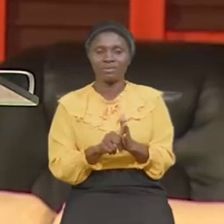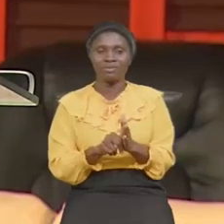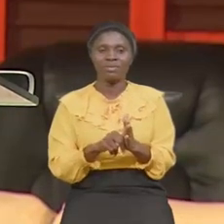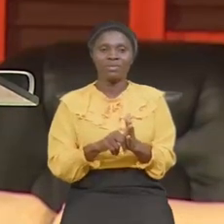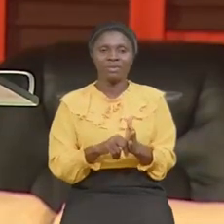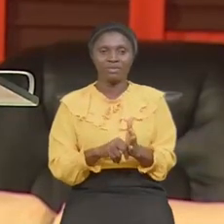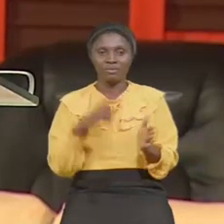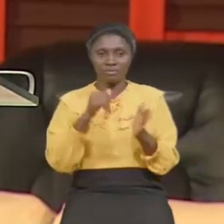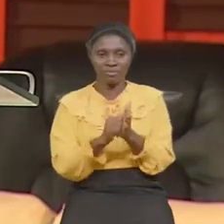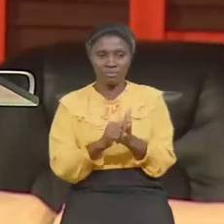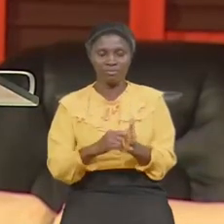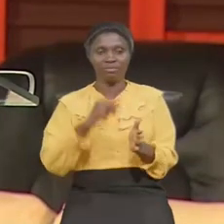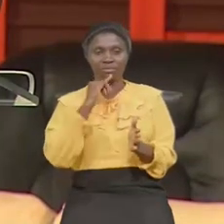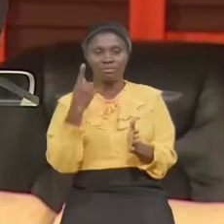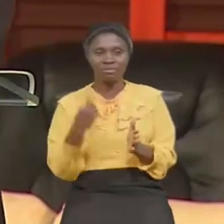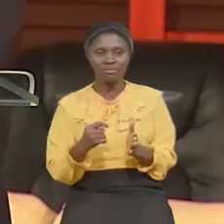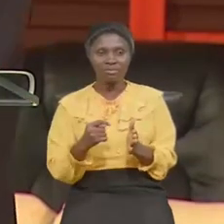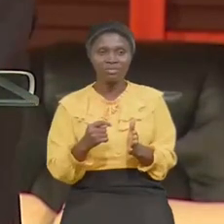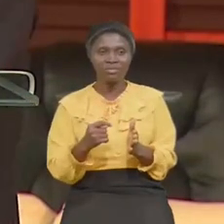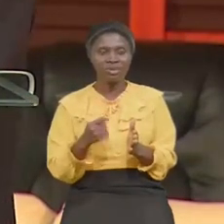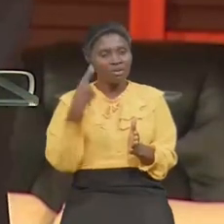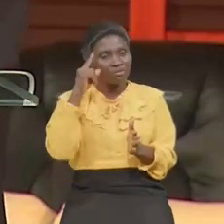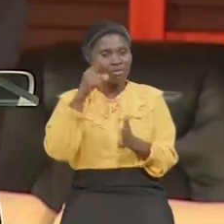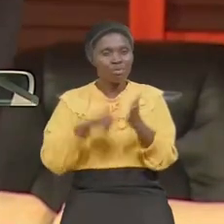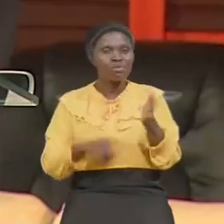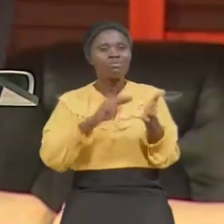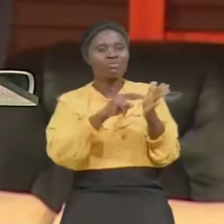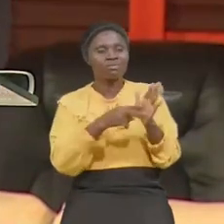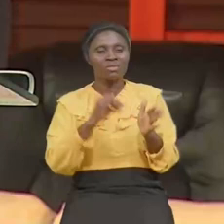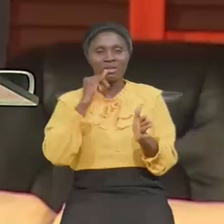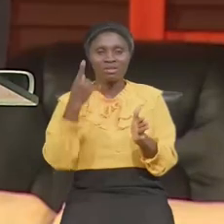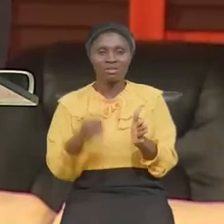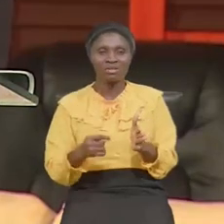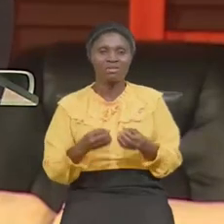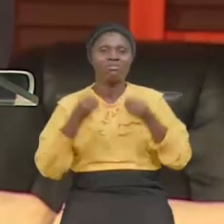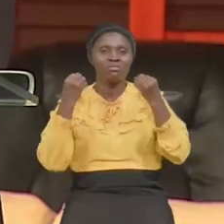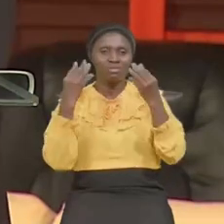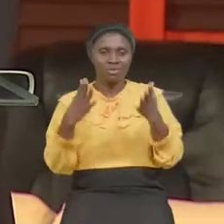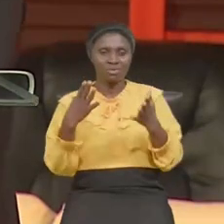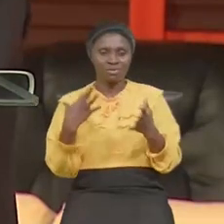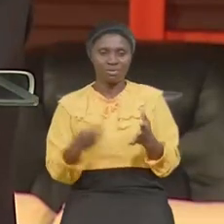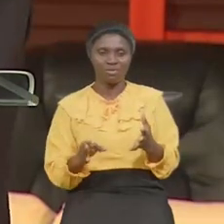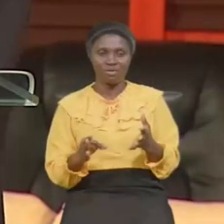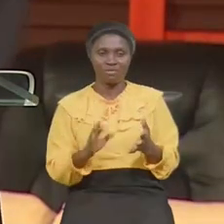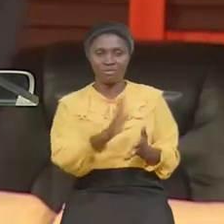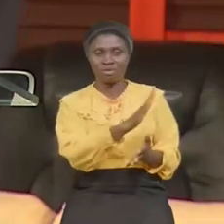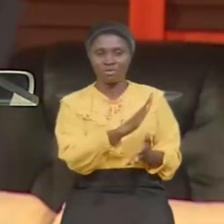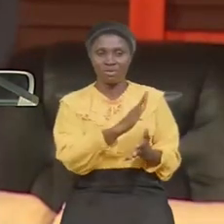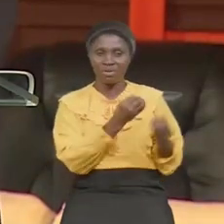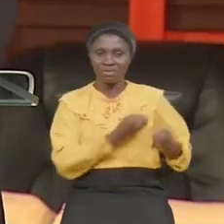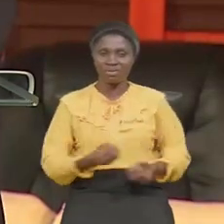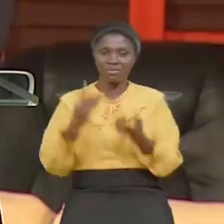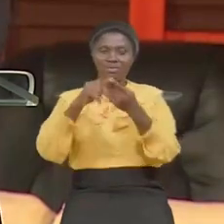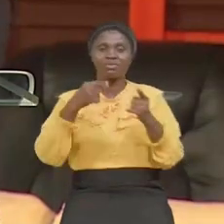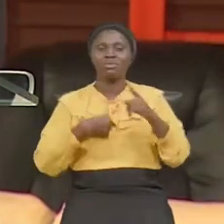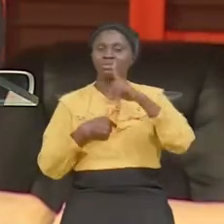l'Éternel? Je suis rassasié des holocaustes de bélier et de la graisse des veaux. Je ne prends point